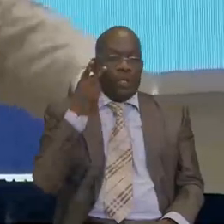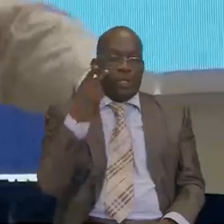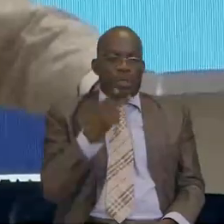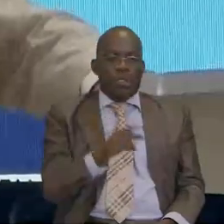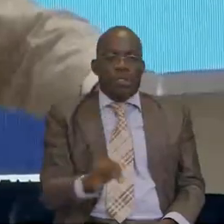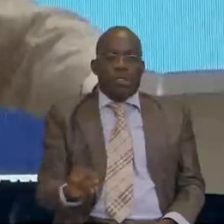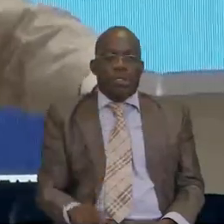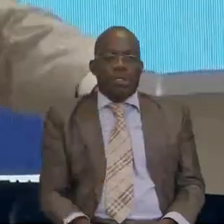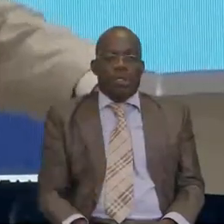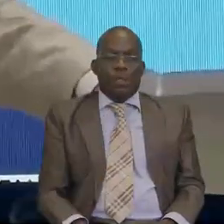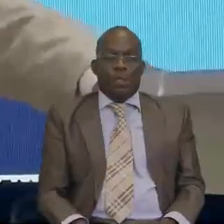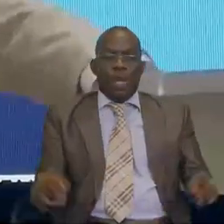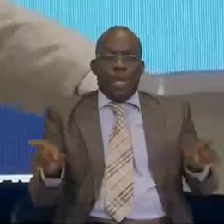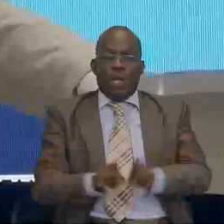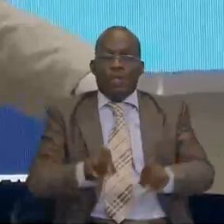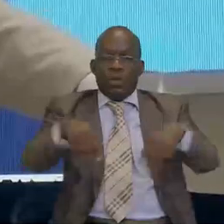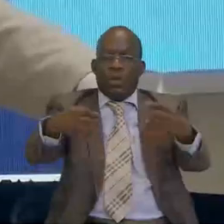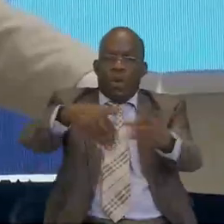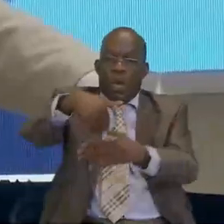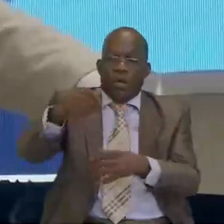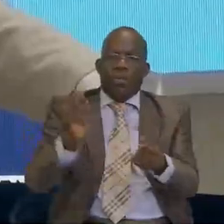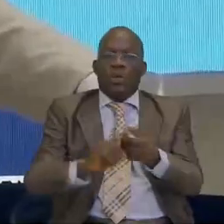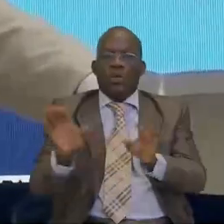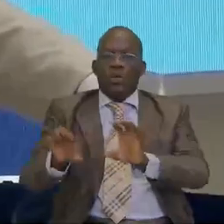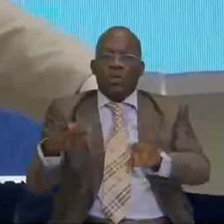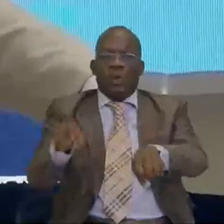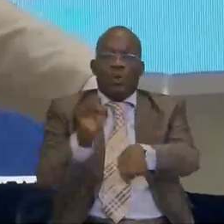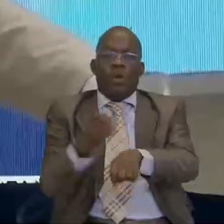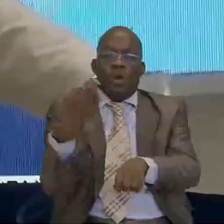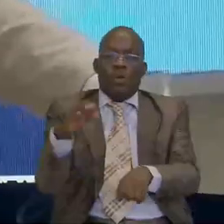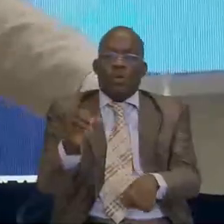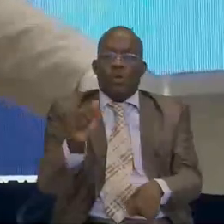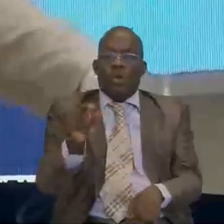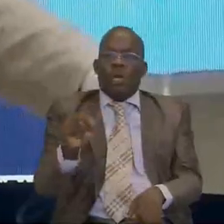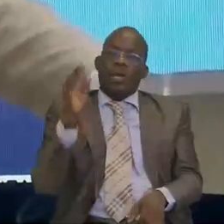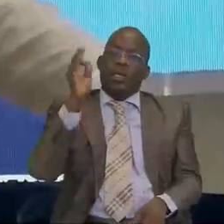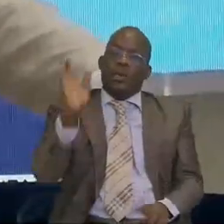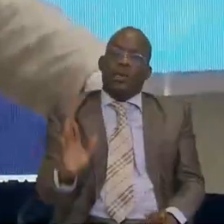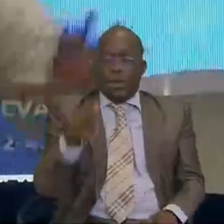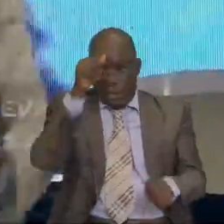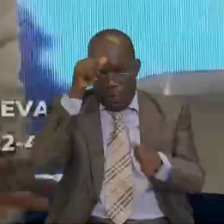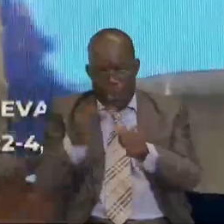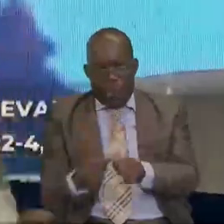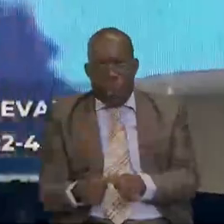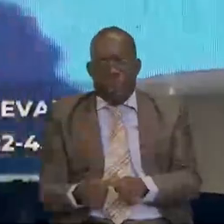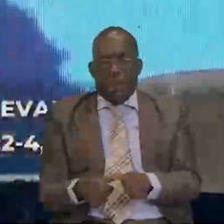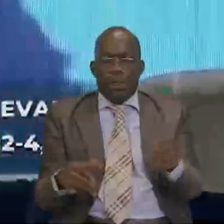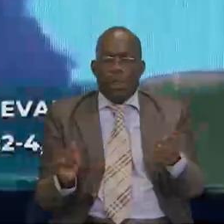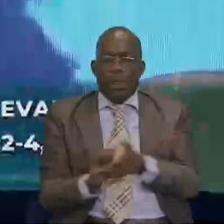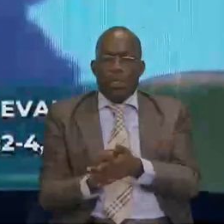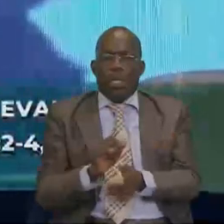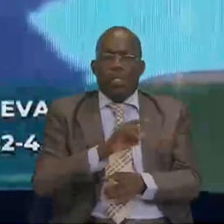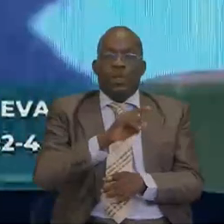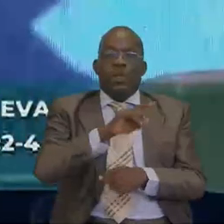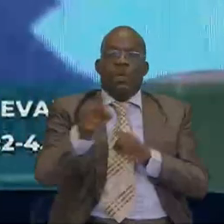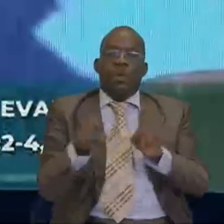Lorsqu'elles apprirent et virent, comme tu sors pour faire l'œuvre comme évangéliste, rappelle-toi, quand